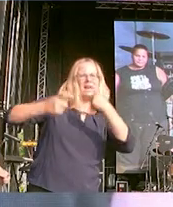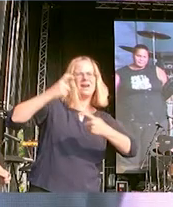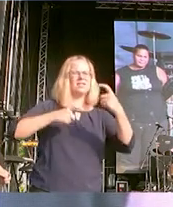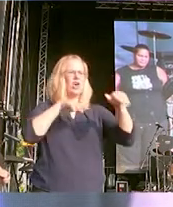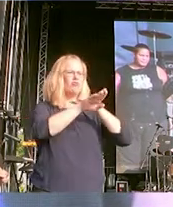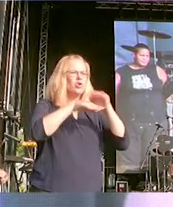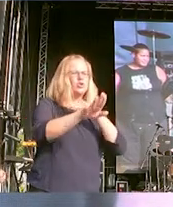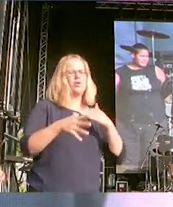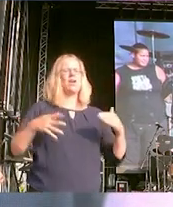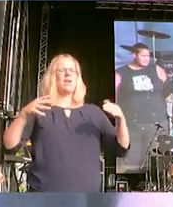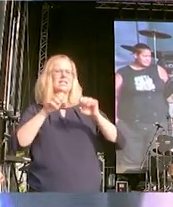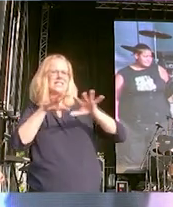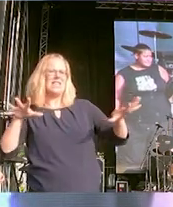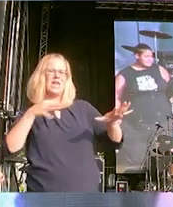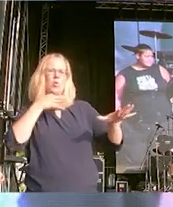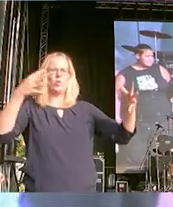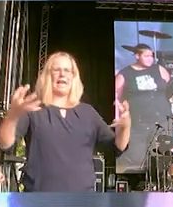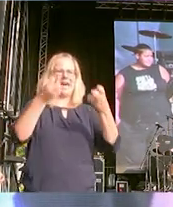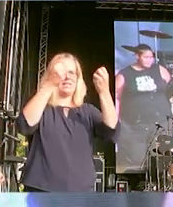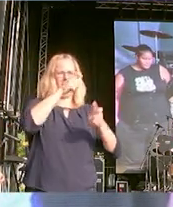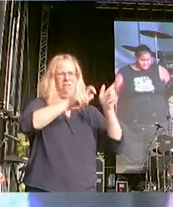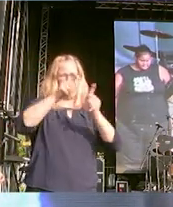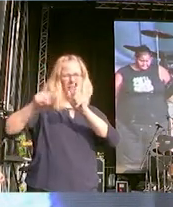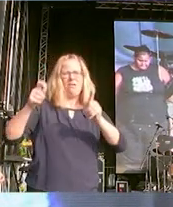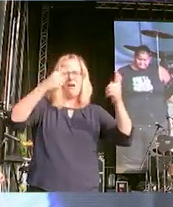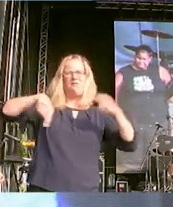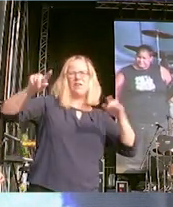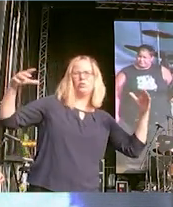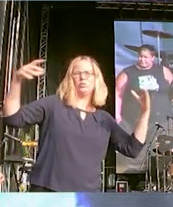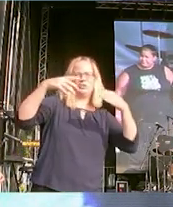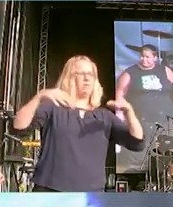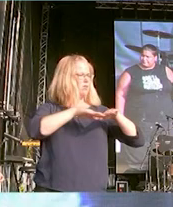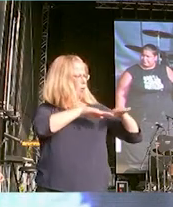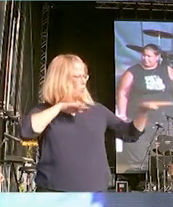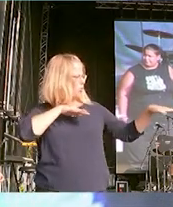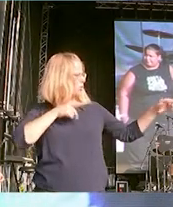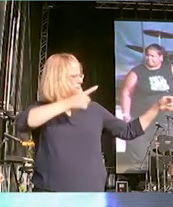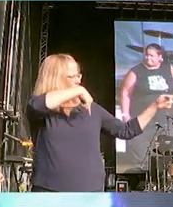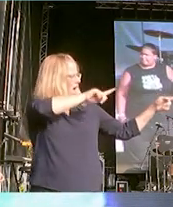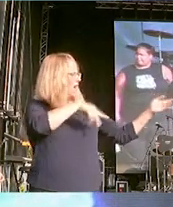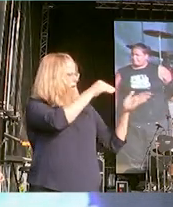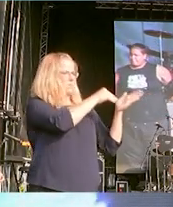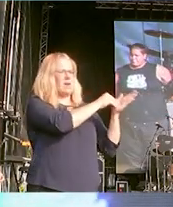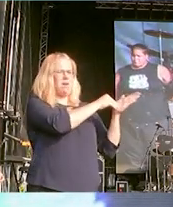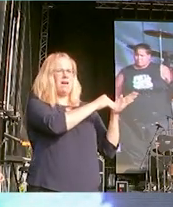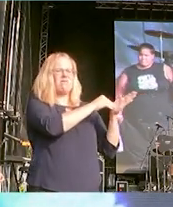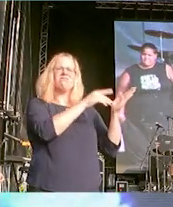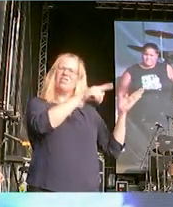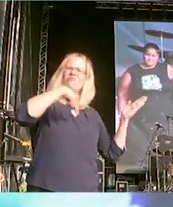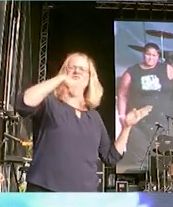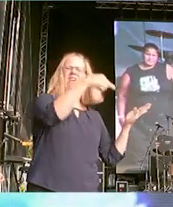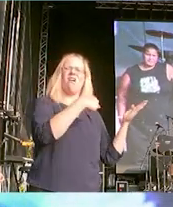von Seenotretterinnen und von uns allen gemeinsam, die hier auf der Bühne stehen. Wir haben